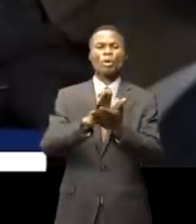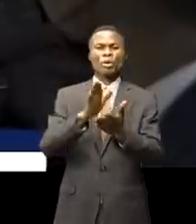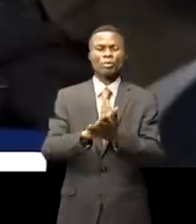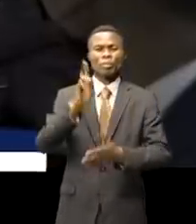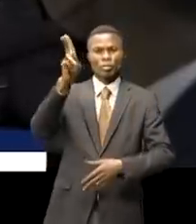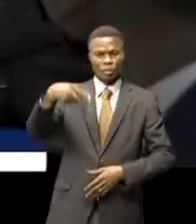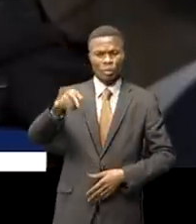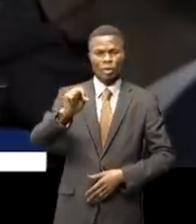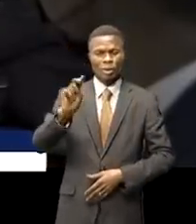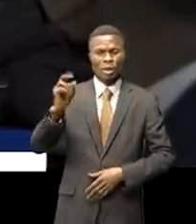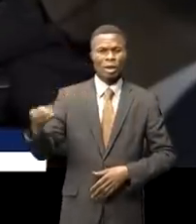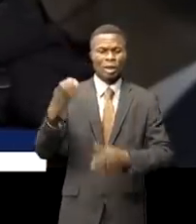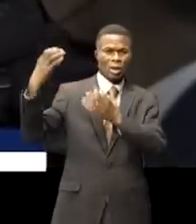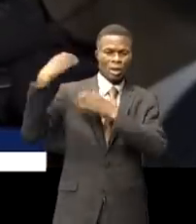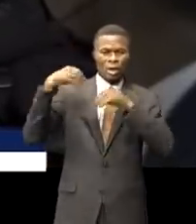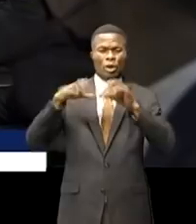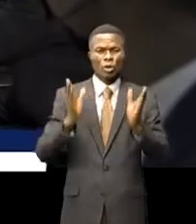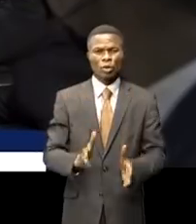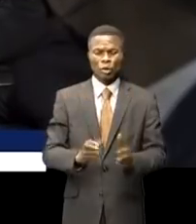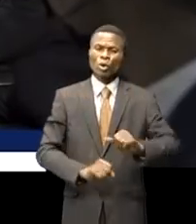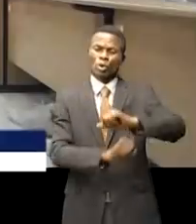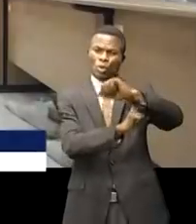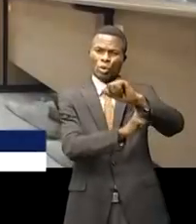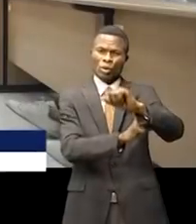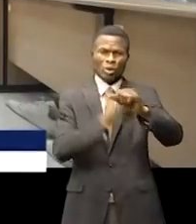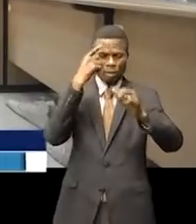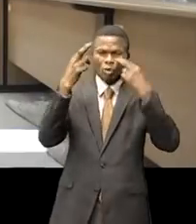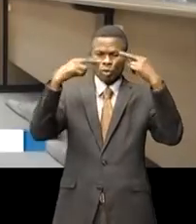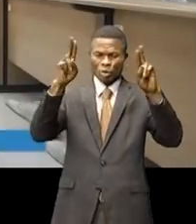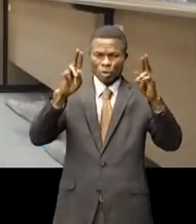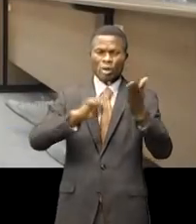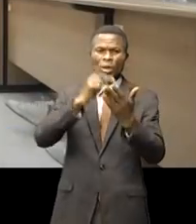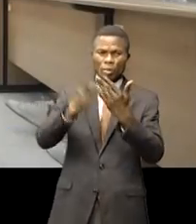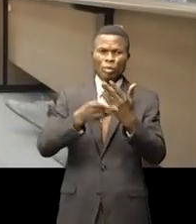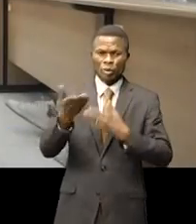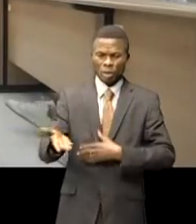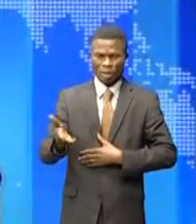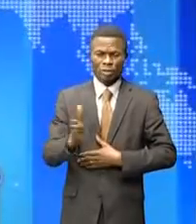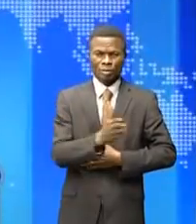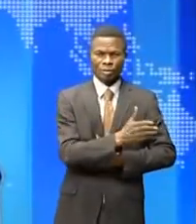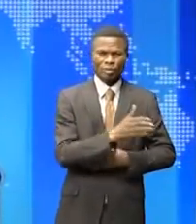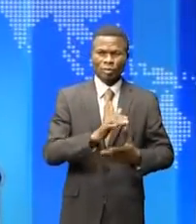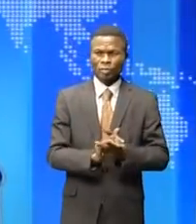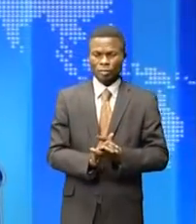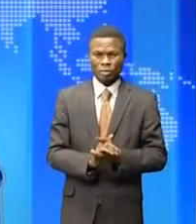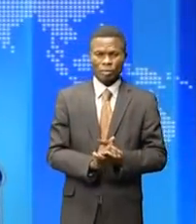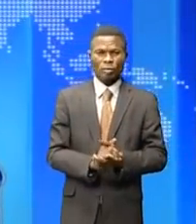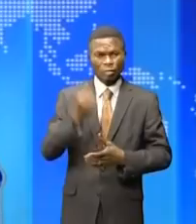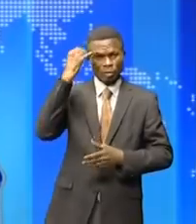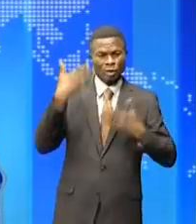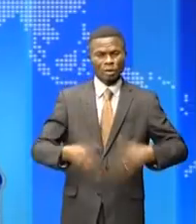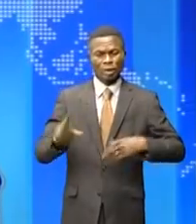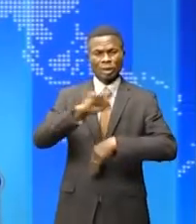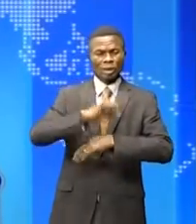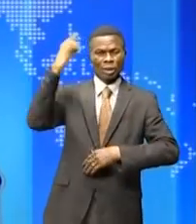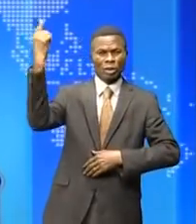nude pour la prise en charge des congolais et l'accompagnement pour la réussite dans leur vie toujours en marge de la célébration de